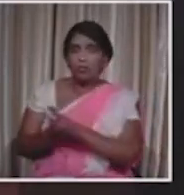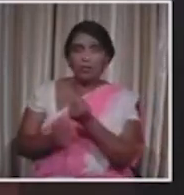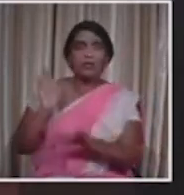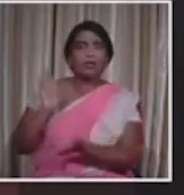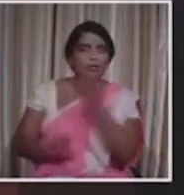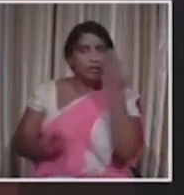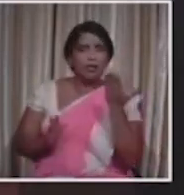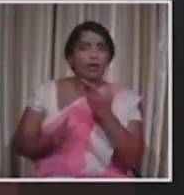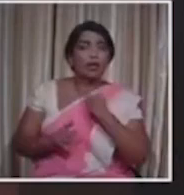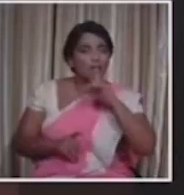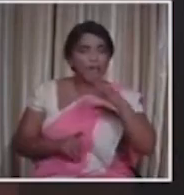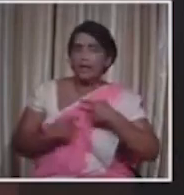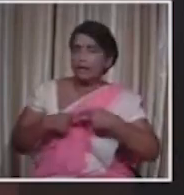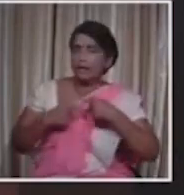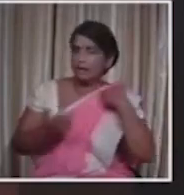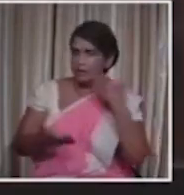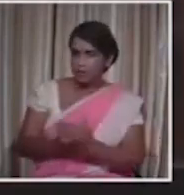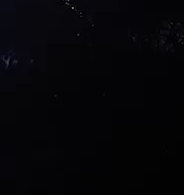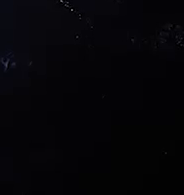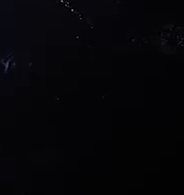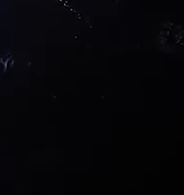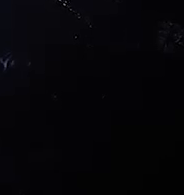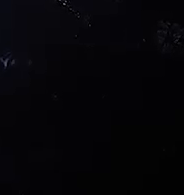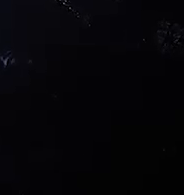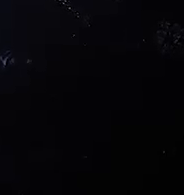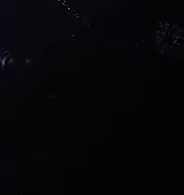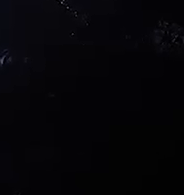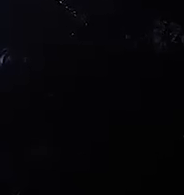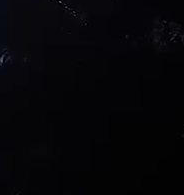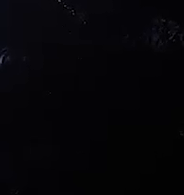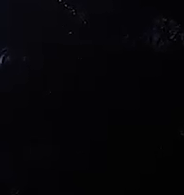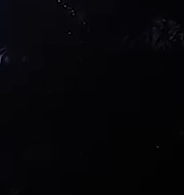karanna. Karuna karala oyata nathara karanna. Oka wedi nathara karanna.